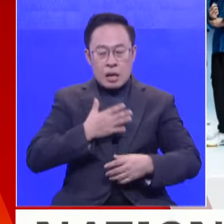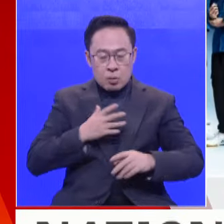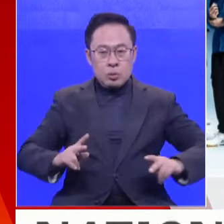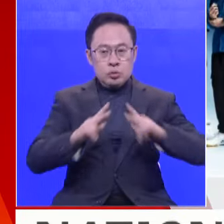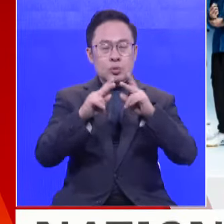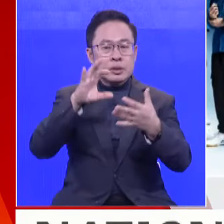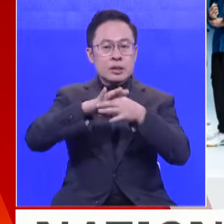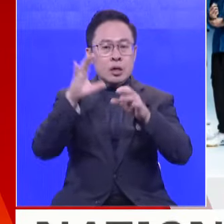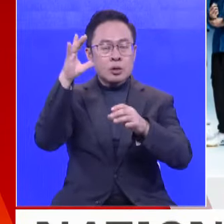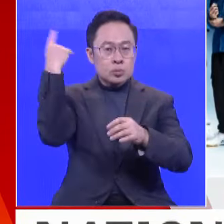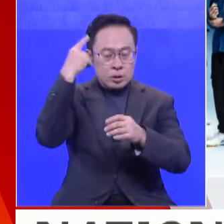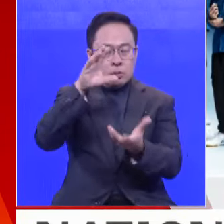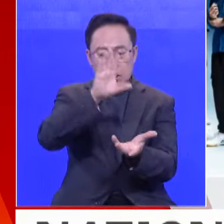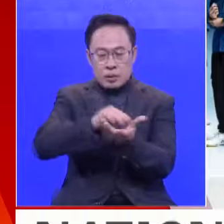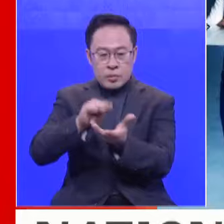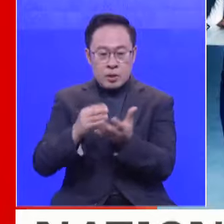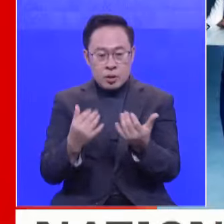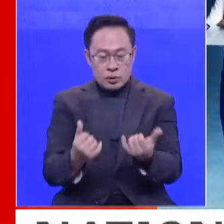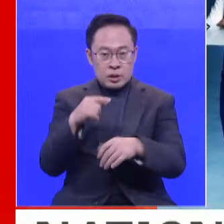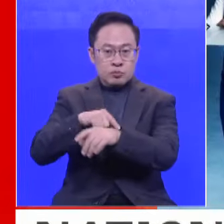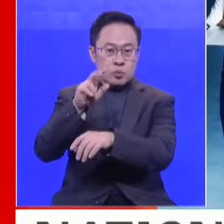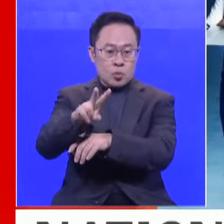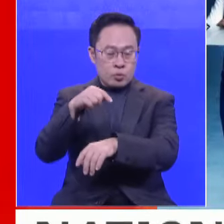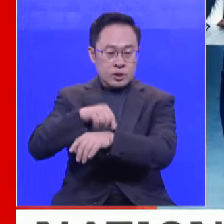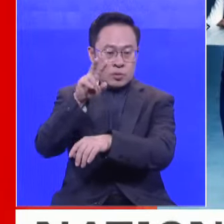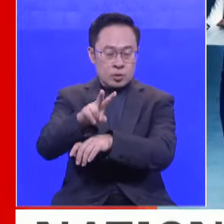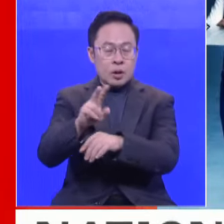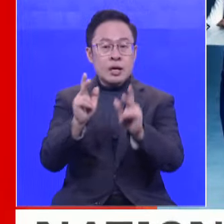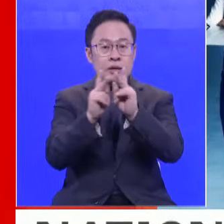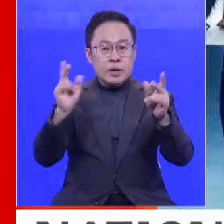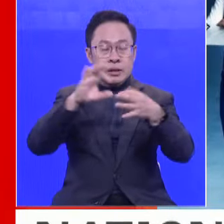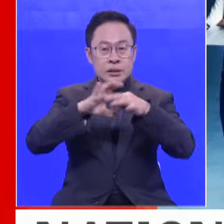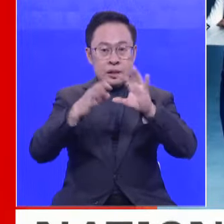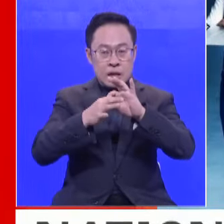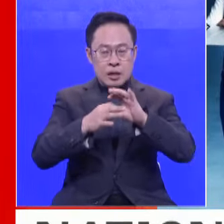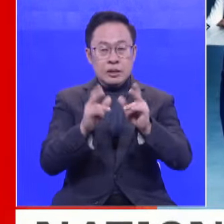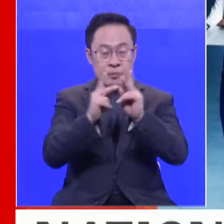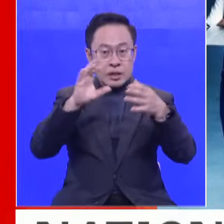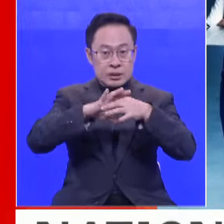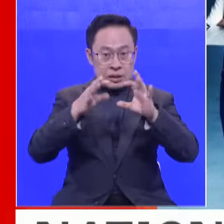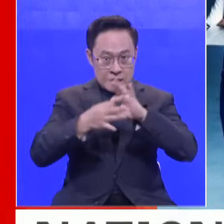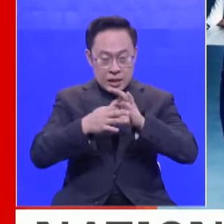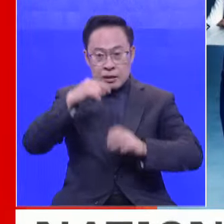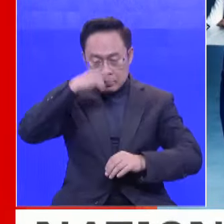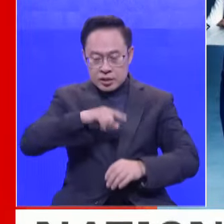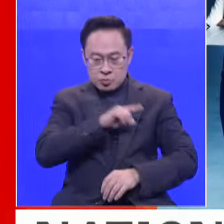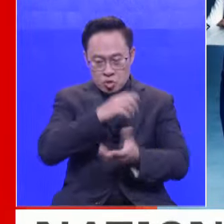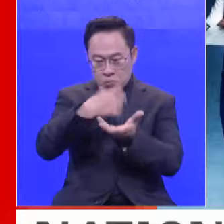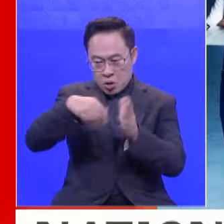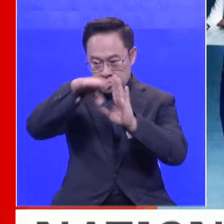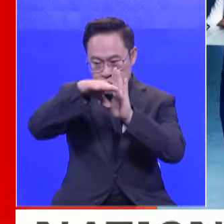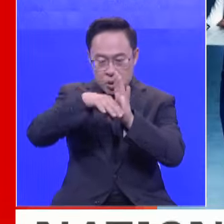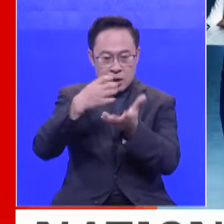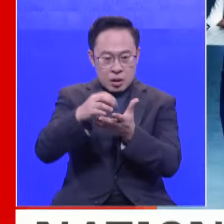กันแต่ว่าเขาบอกว่าวันนี้ประมาณบ่ายสองนะคณะกรรมการโอลิมปิกเขาจะมีการแถลงข่าวด้วยไม่รู้ว่าจะเป็นประเด็นเรื่องของ